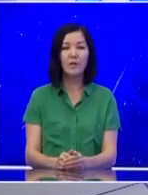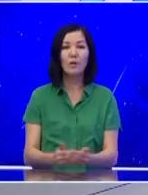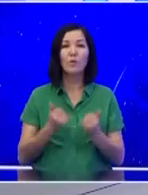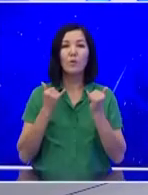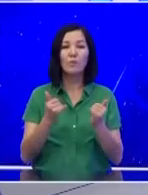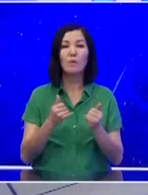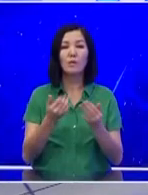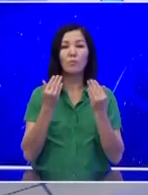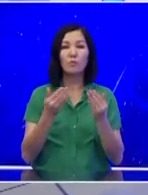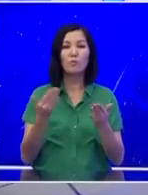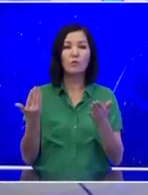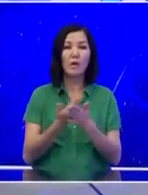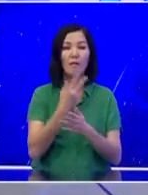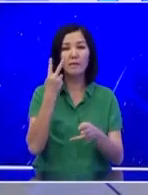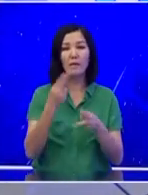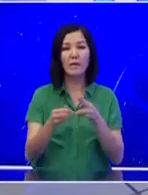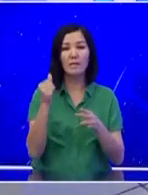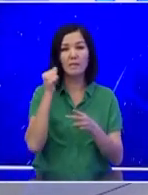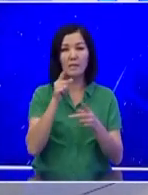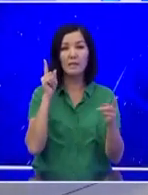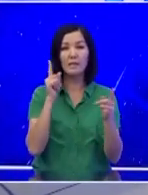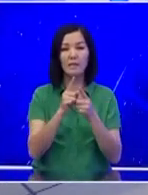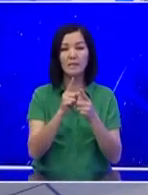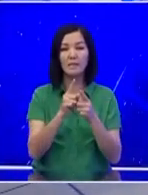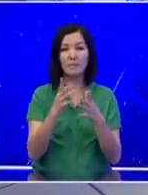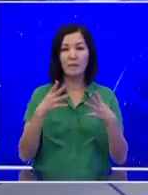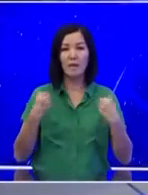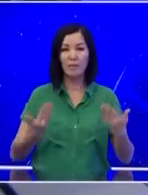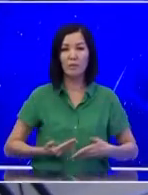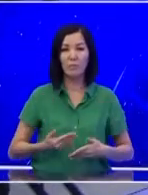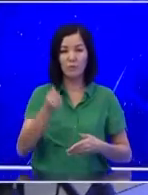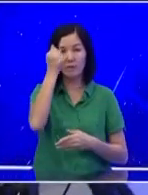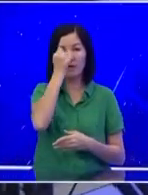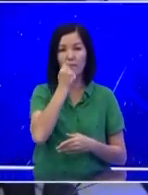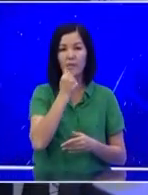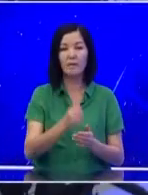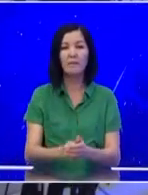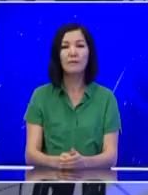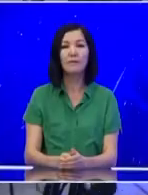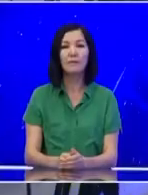Құрметті көрермен, бүгінгі айтар ақпарат осы. Біз өздеріңізбен келер күні қауышамыз. Аман сау болыңыздар.